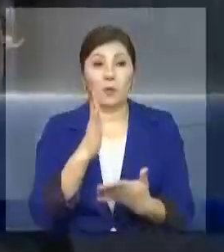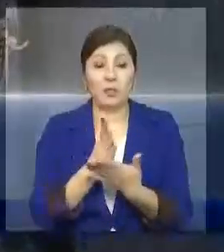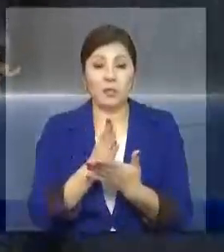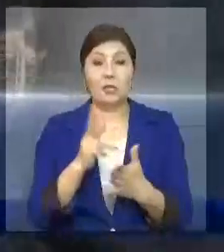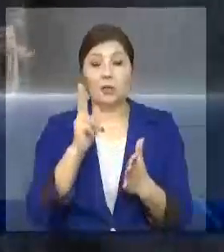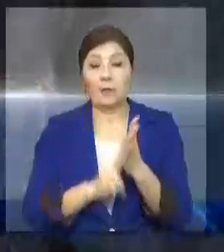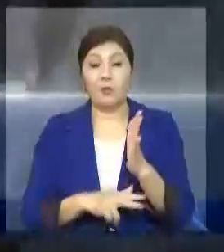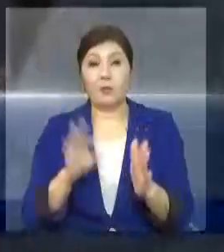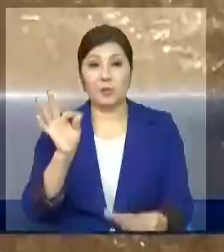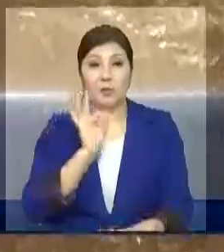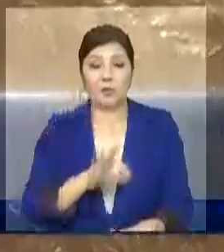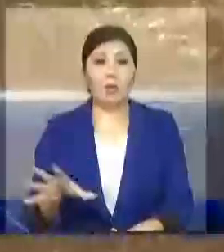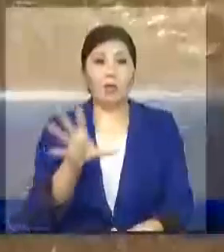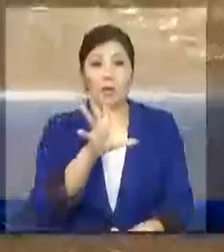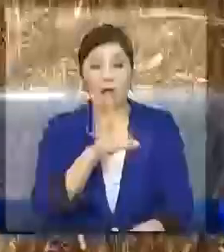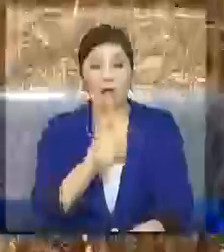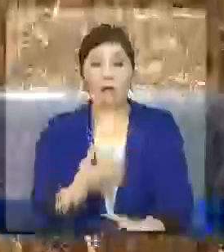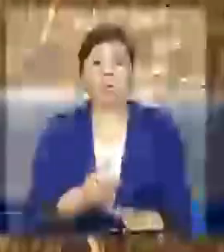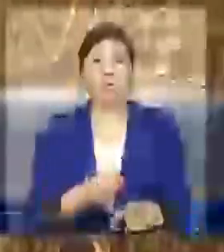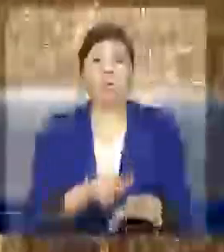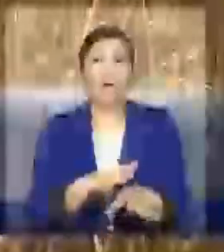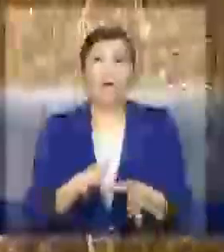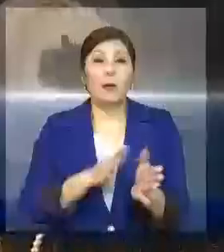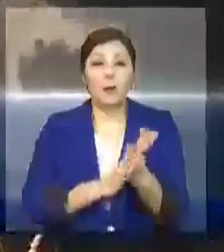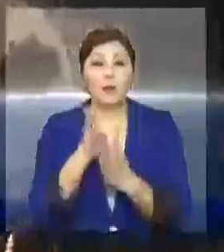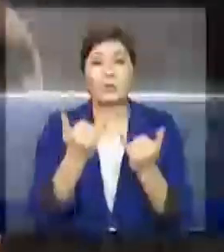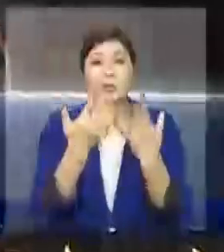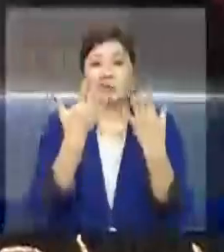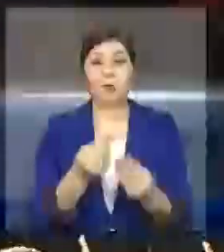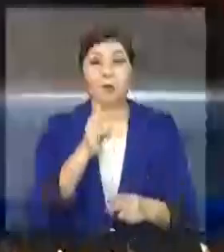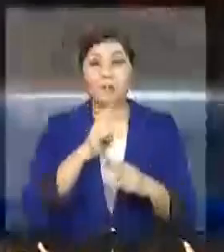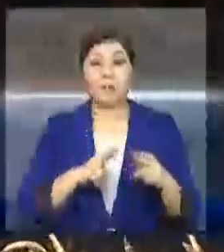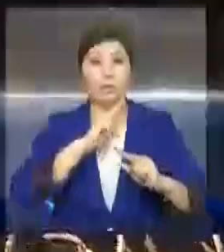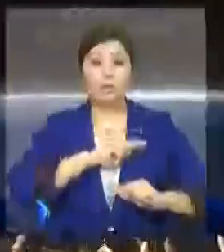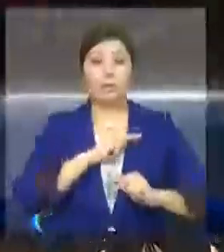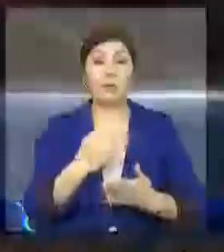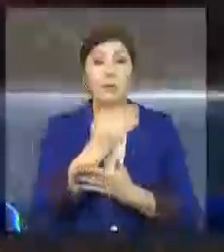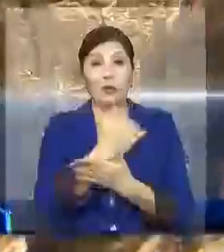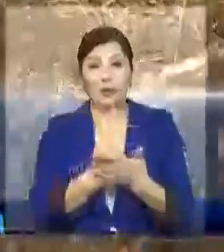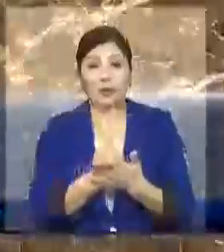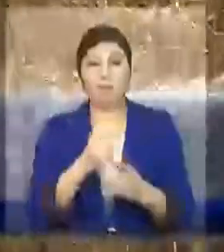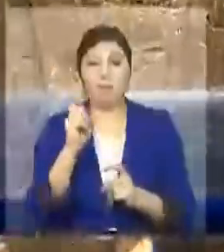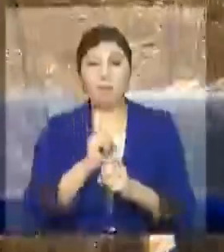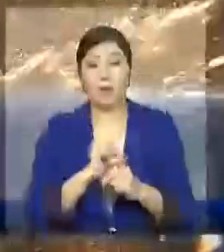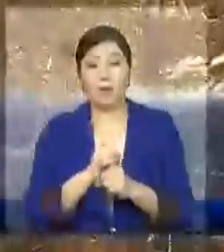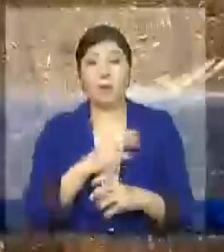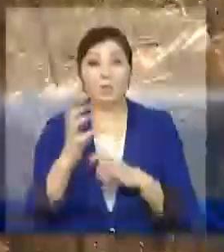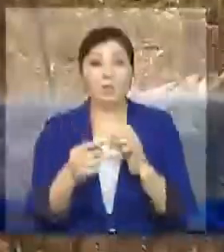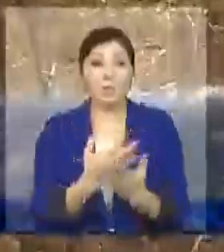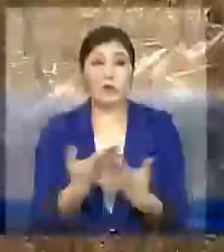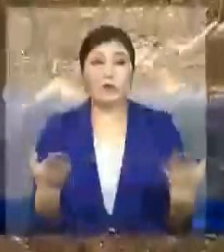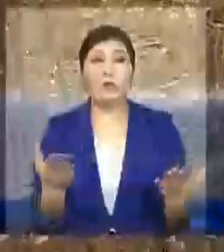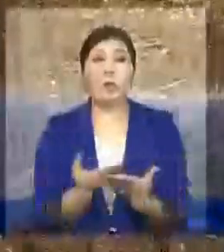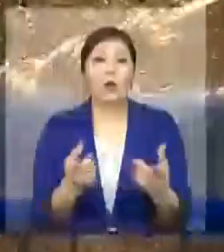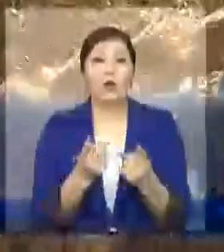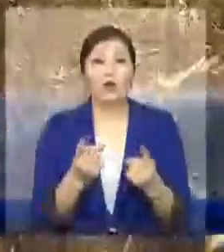порядка 80% всех обрабатываемых наделов. На сегодняшний день уже завершены работы по уборке зерновых, картофельных и овощных культур. Что